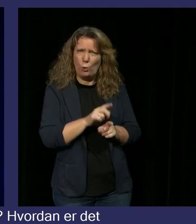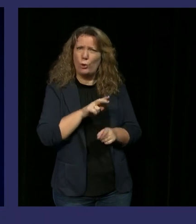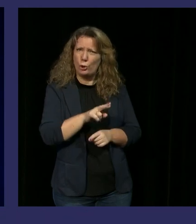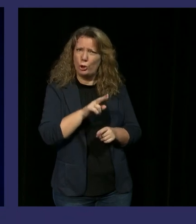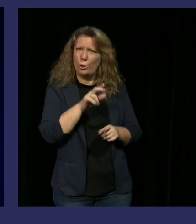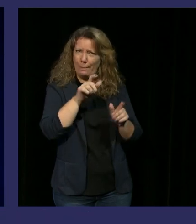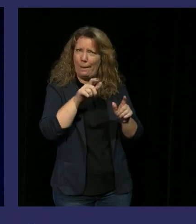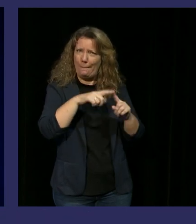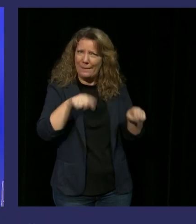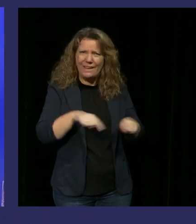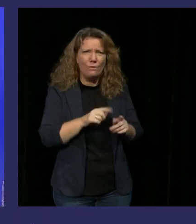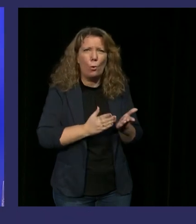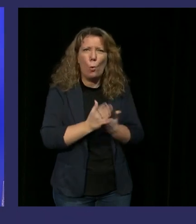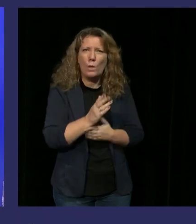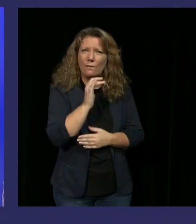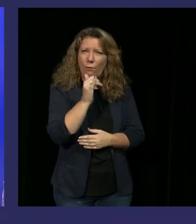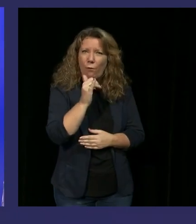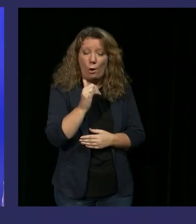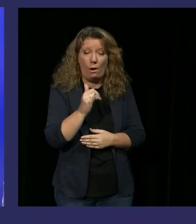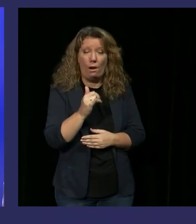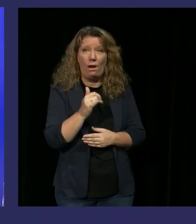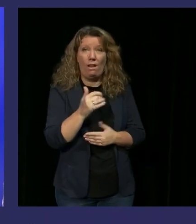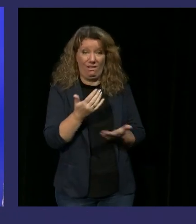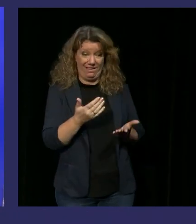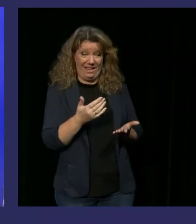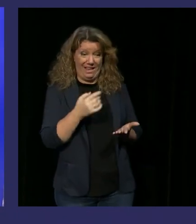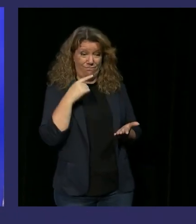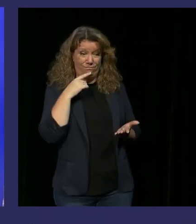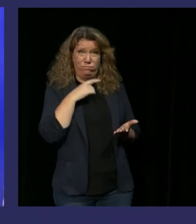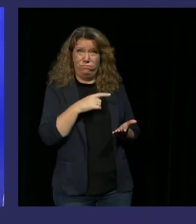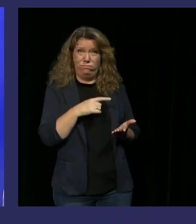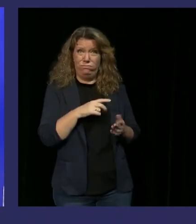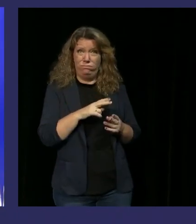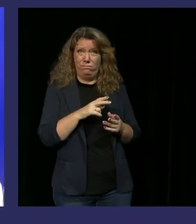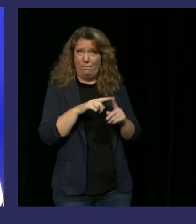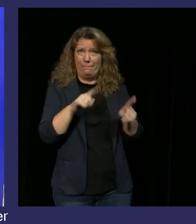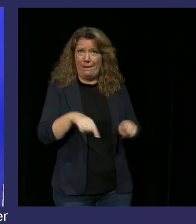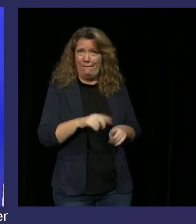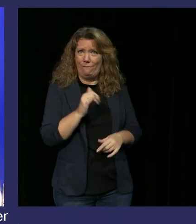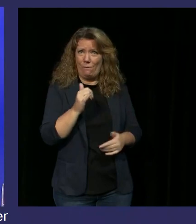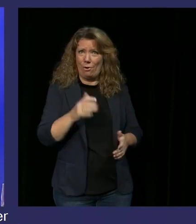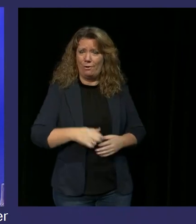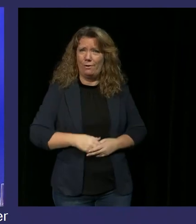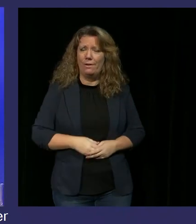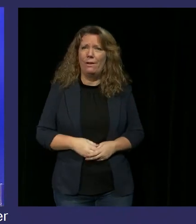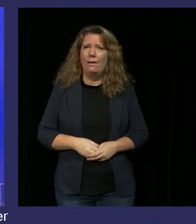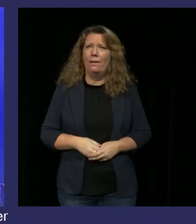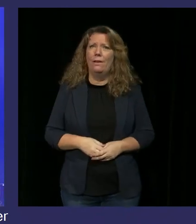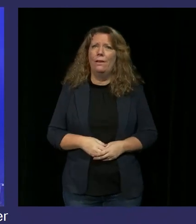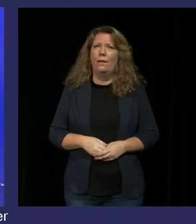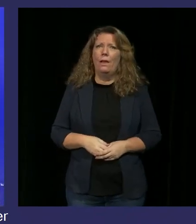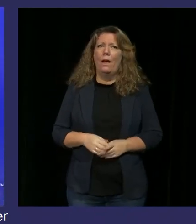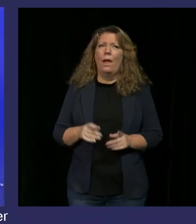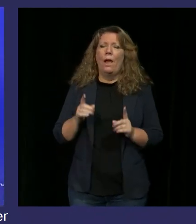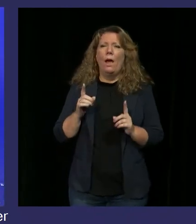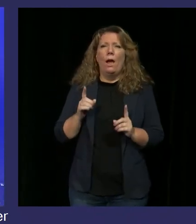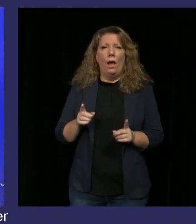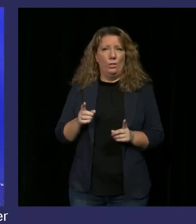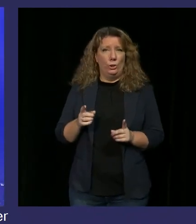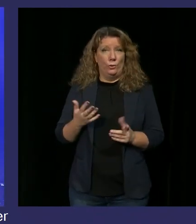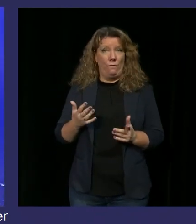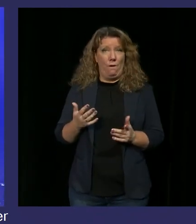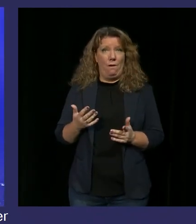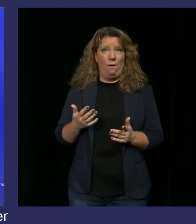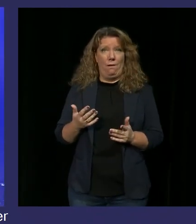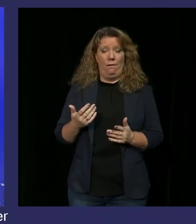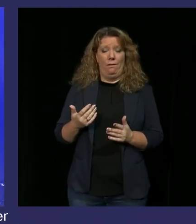egentlig? Til at brevene blir så ugjennomtrengelige? Ja. Altså, det som var tilfellet da, var jo